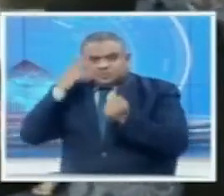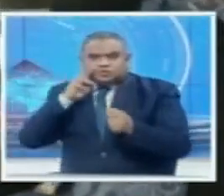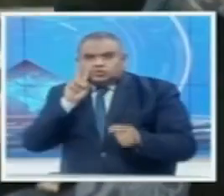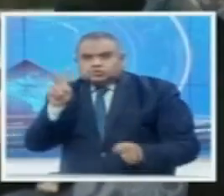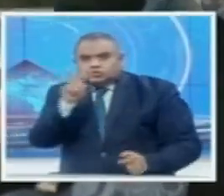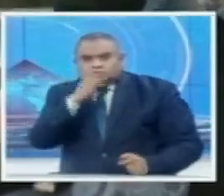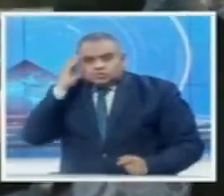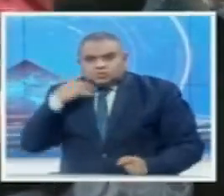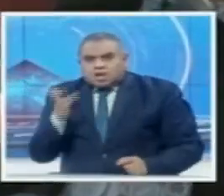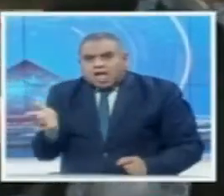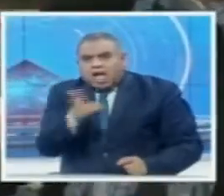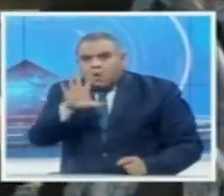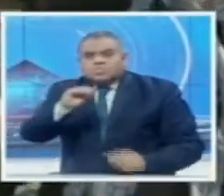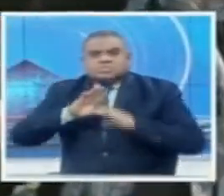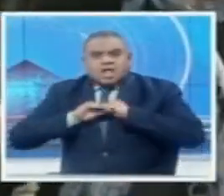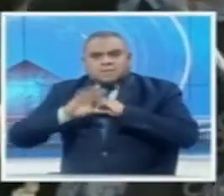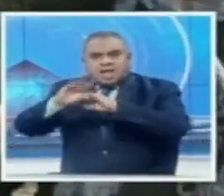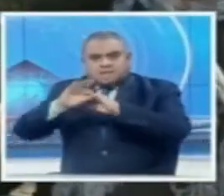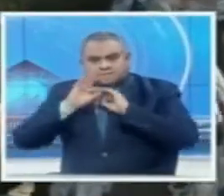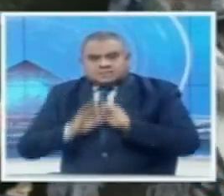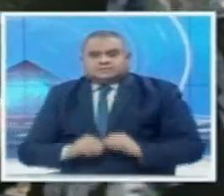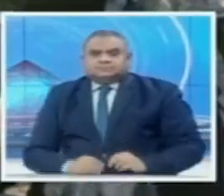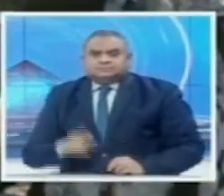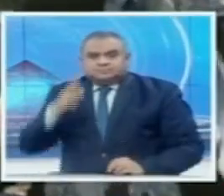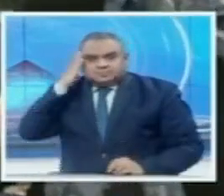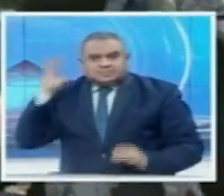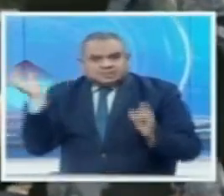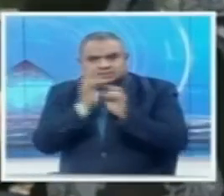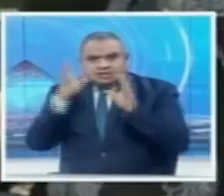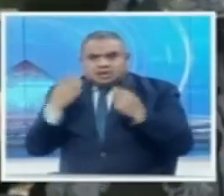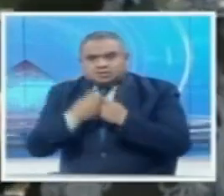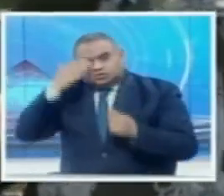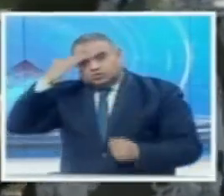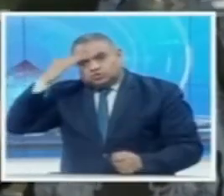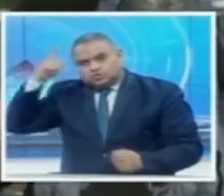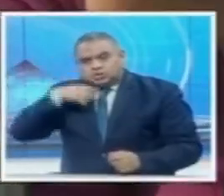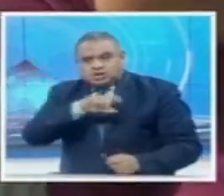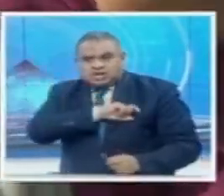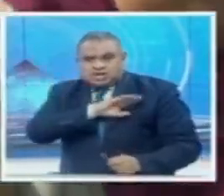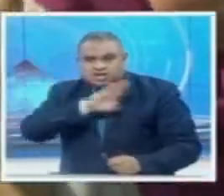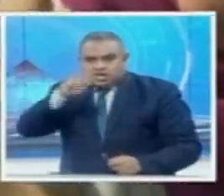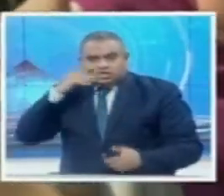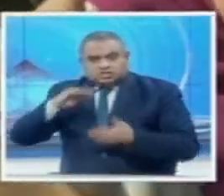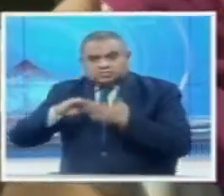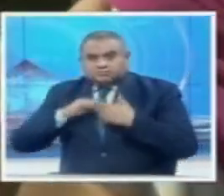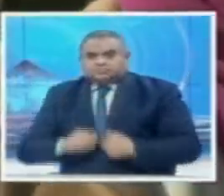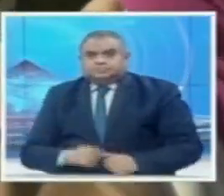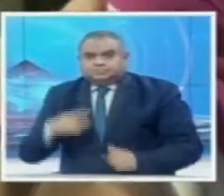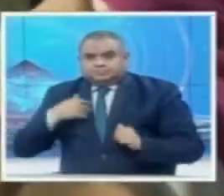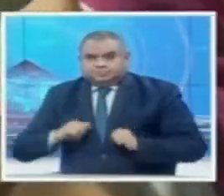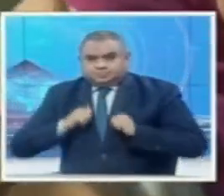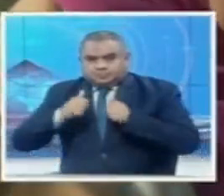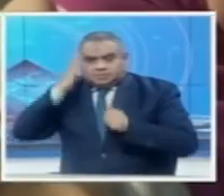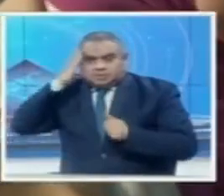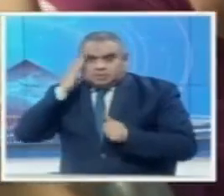يعني اخواتهم بيعملوا ايه، فيعني مبسوطين ان احنا بنشكرهم جدا يعني. الزيارة جميلة قوي،